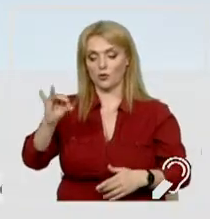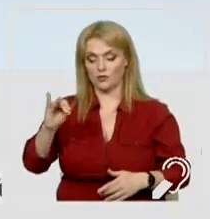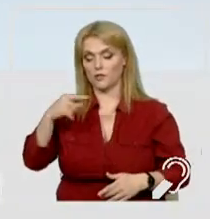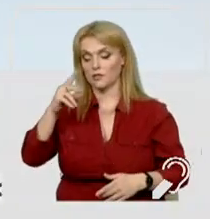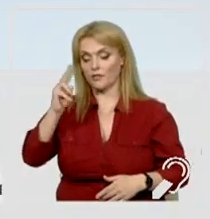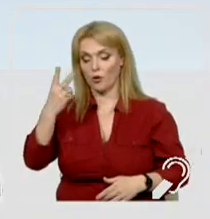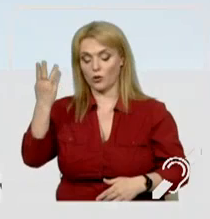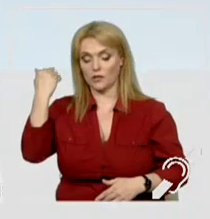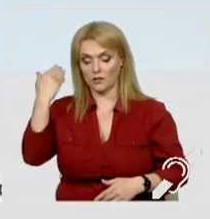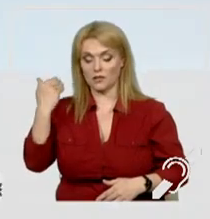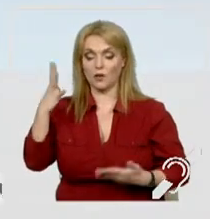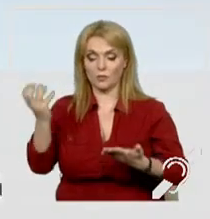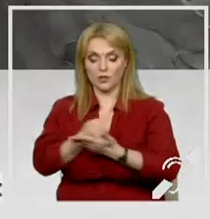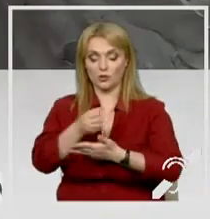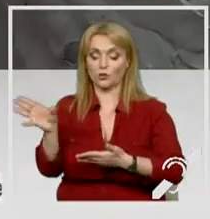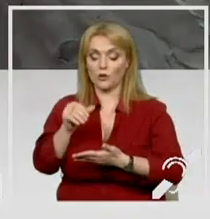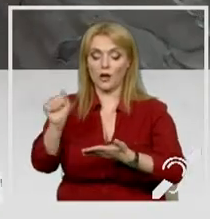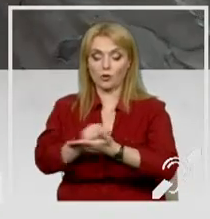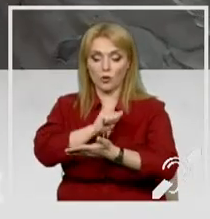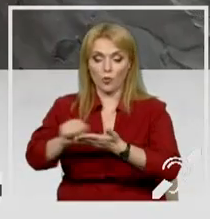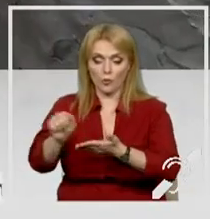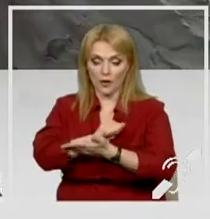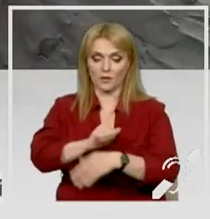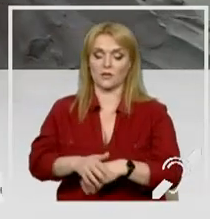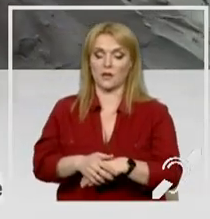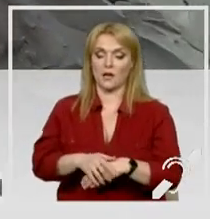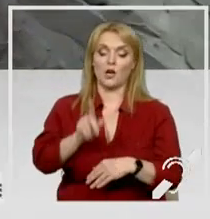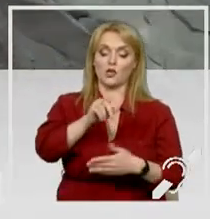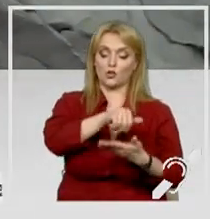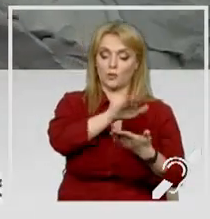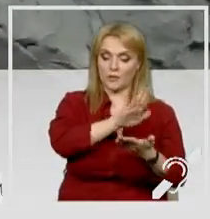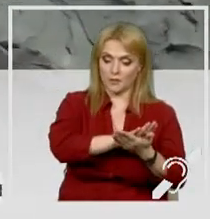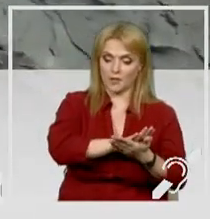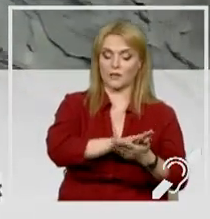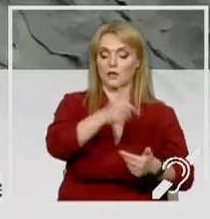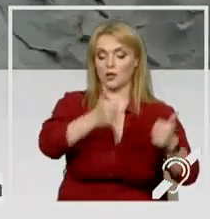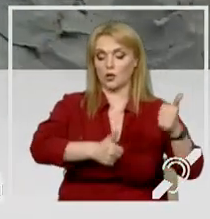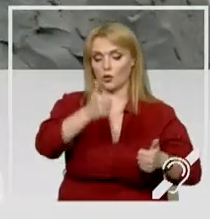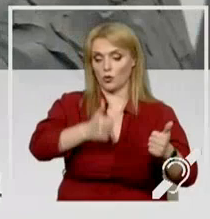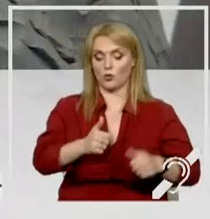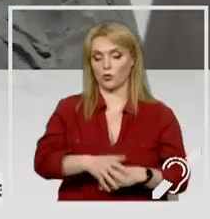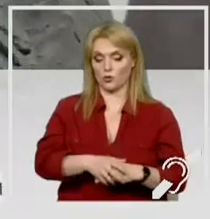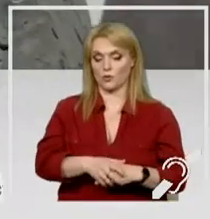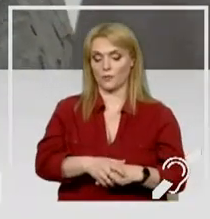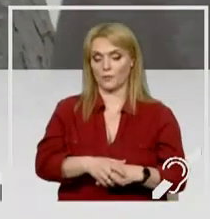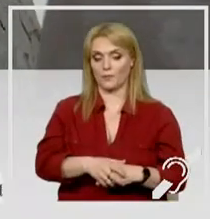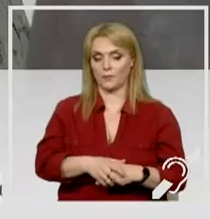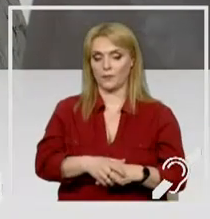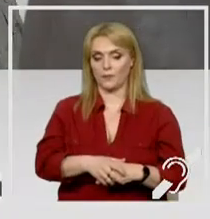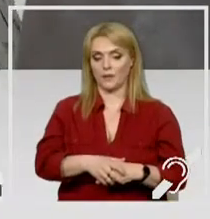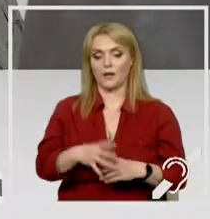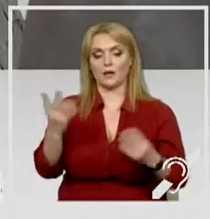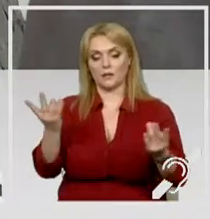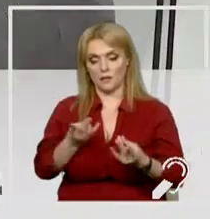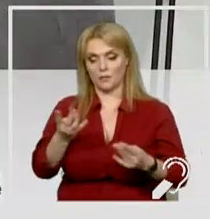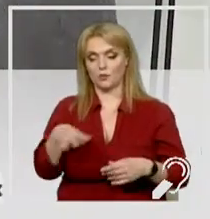ani a obținut toate actele privind organizarea concursului de edificare a monumentului Reginei Maria la Chișinău. Trebuie să fie foarte clar,